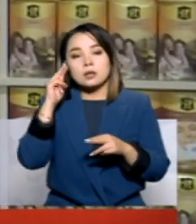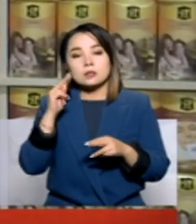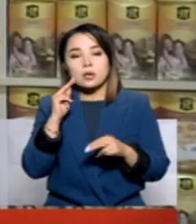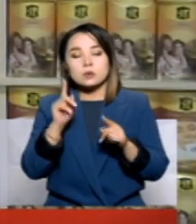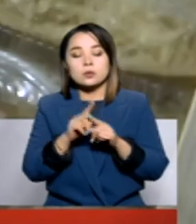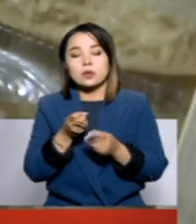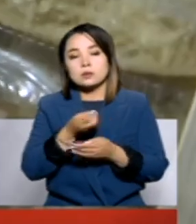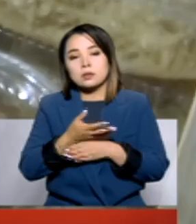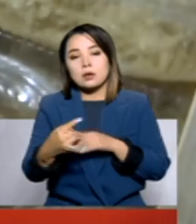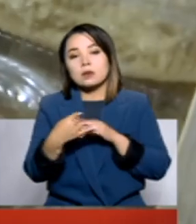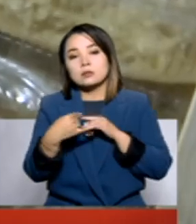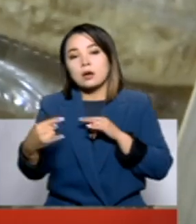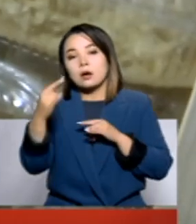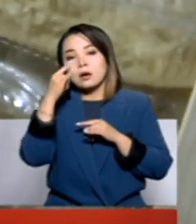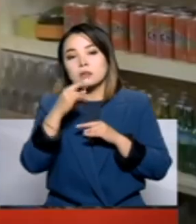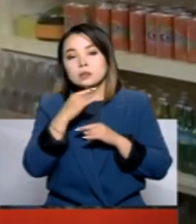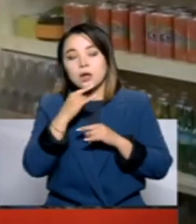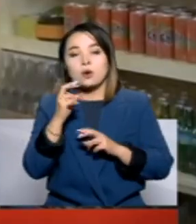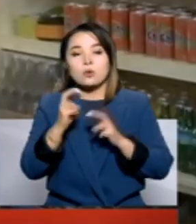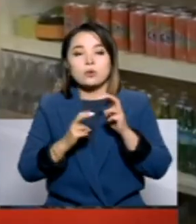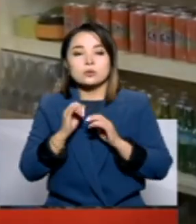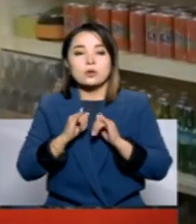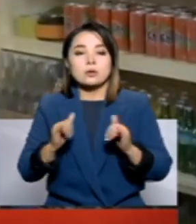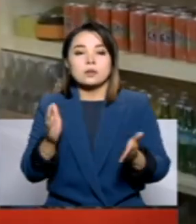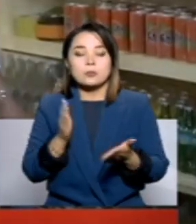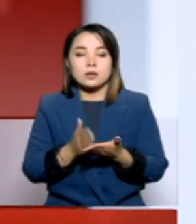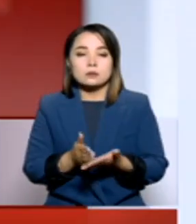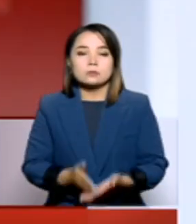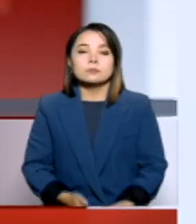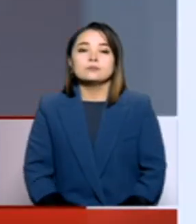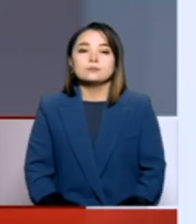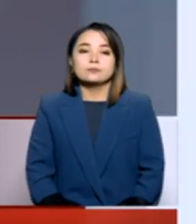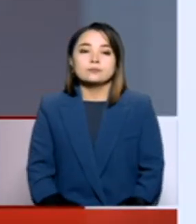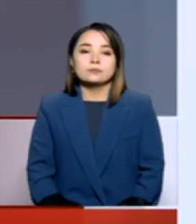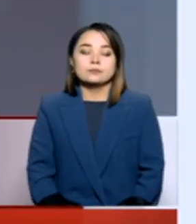қытайлықтардың дастарханында қазақстандық өнім көбейіп келеді екен.